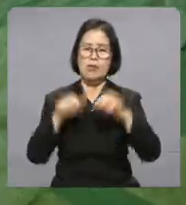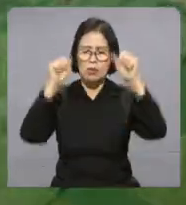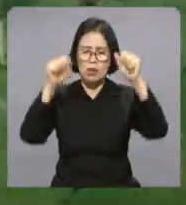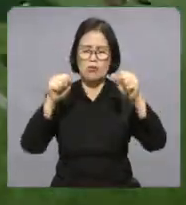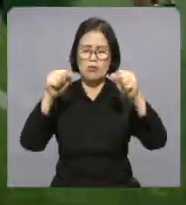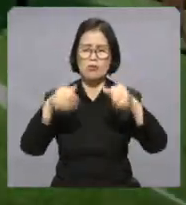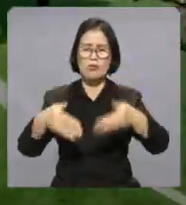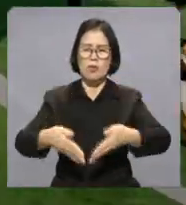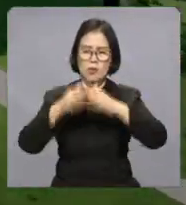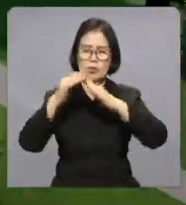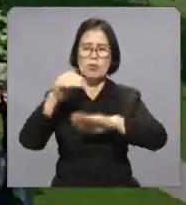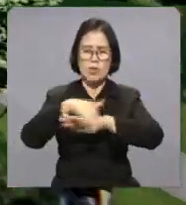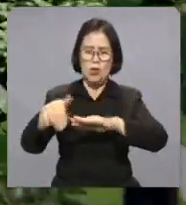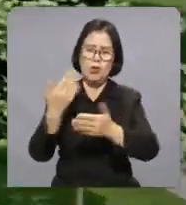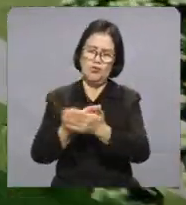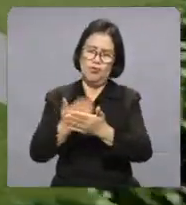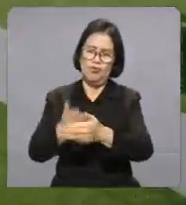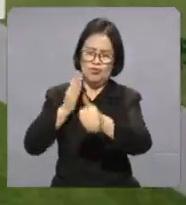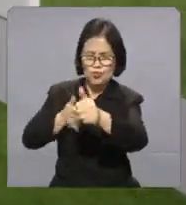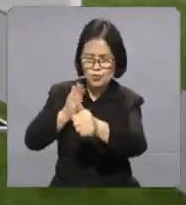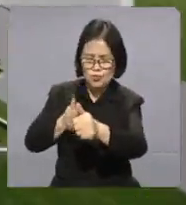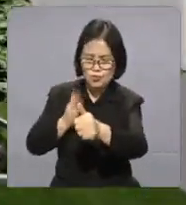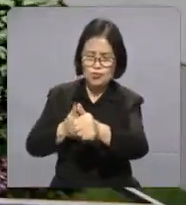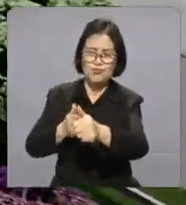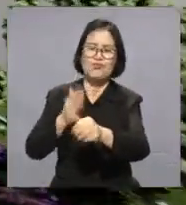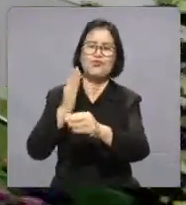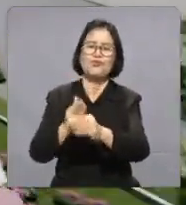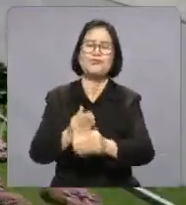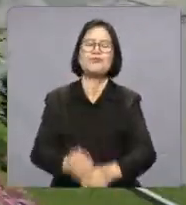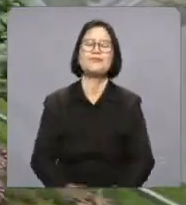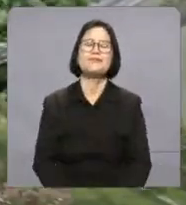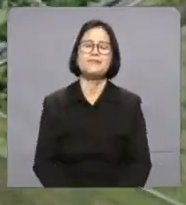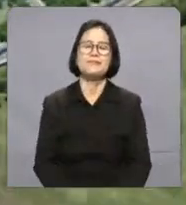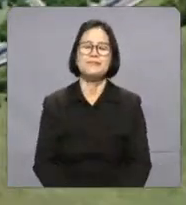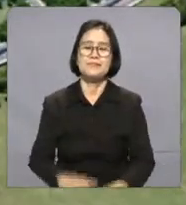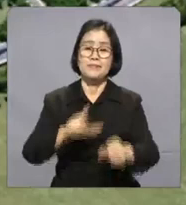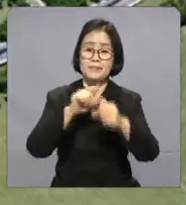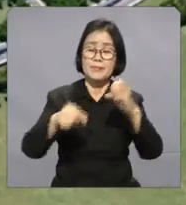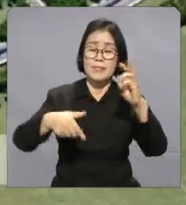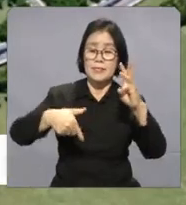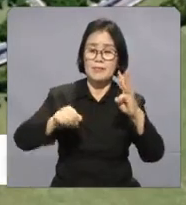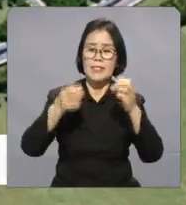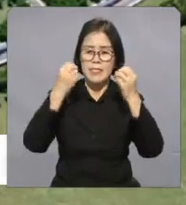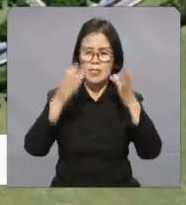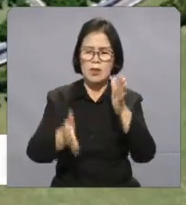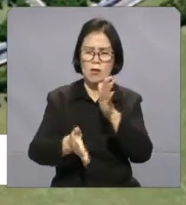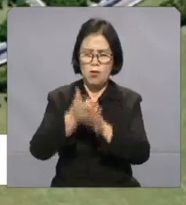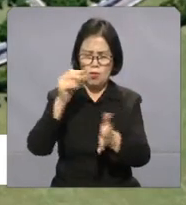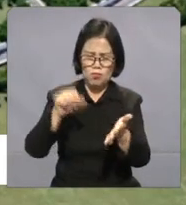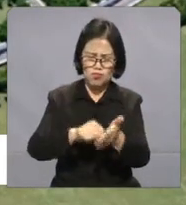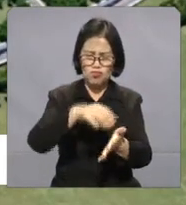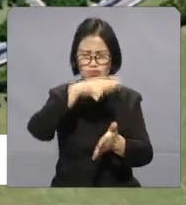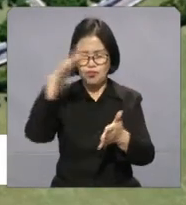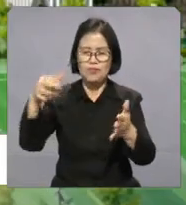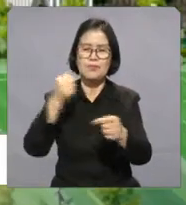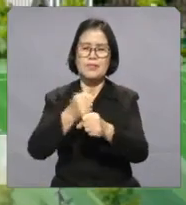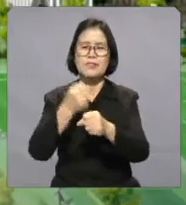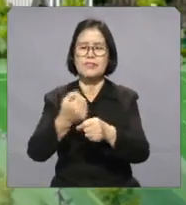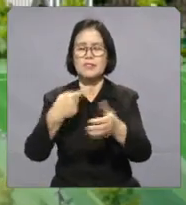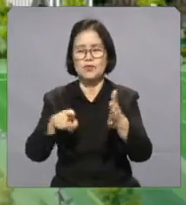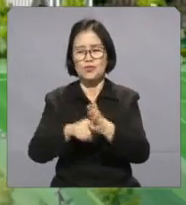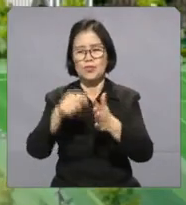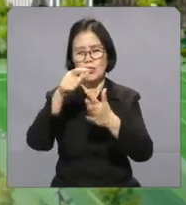건립 계획을 세워줄 것을 지속적으로 건의하고 있는 상황. 계양 3기 신도시를 명품 신도시로 조성하기 위해